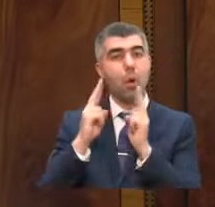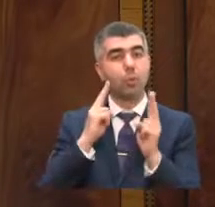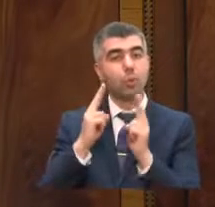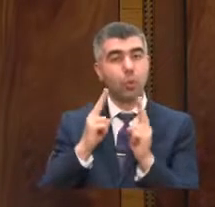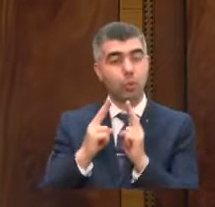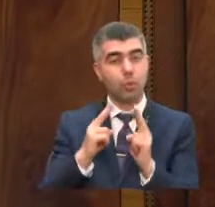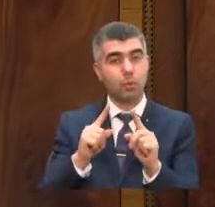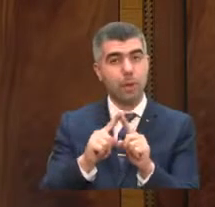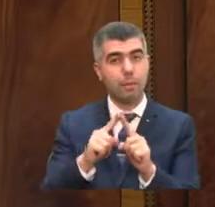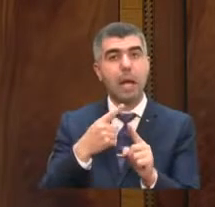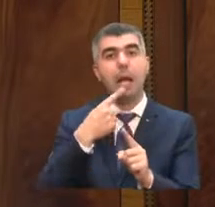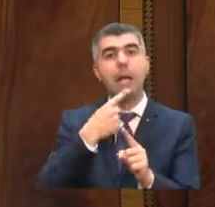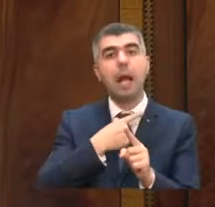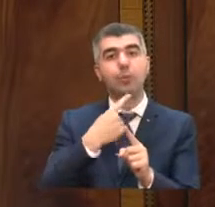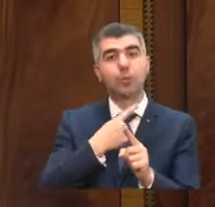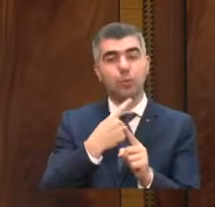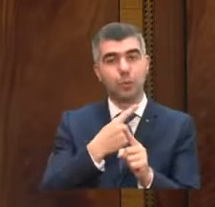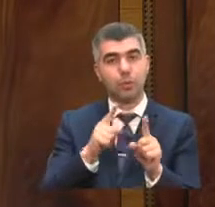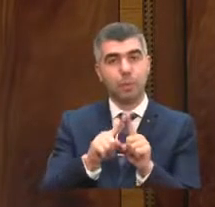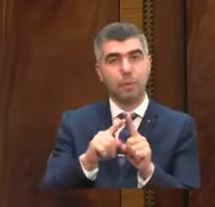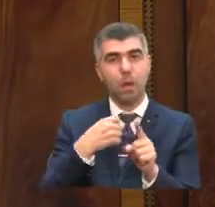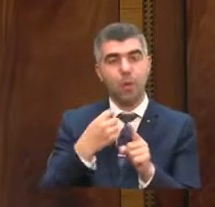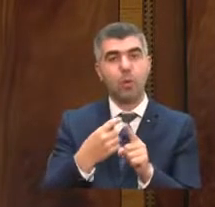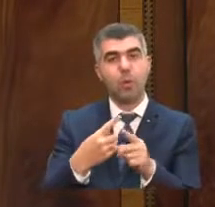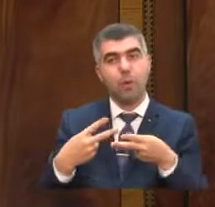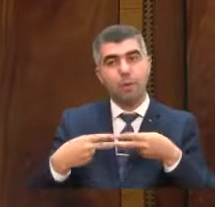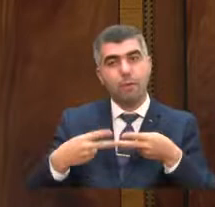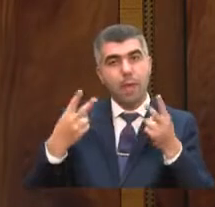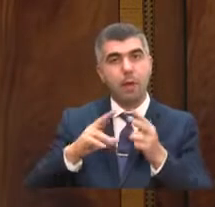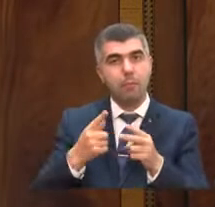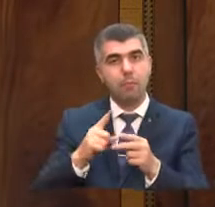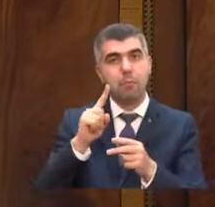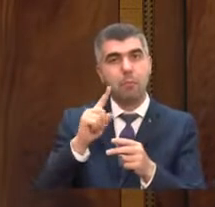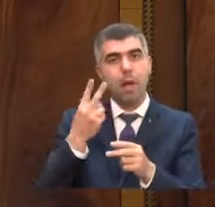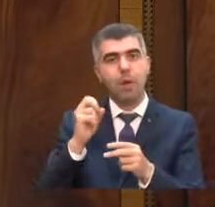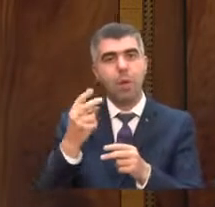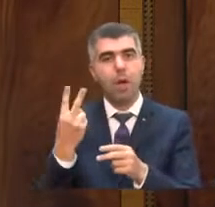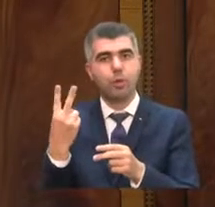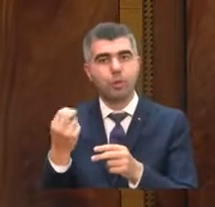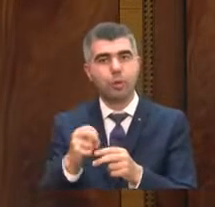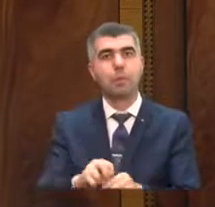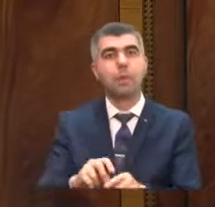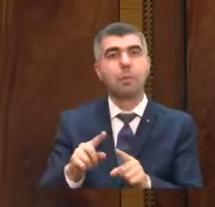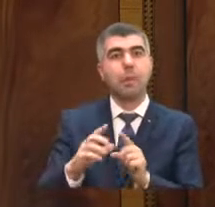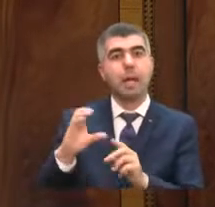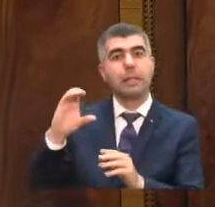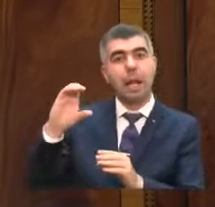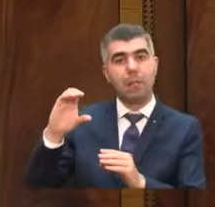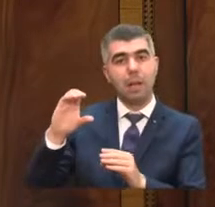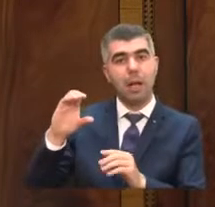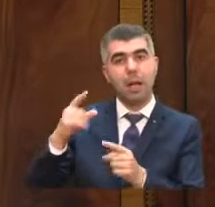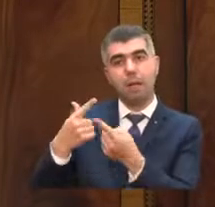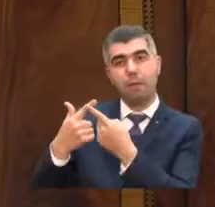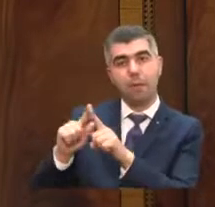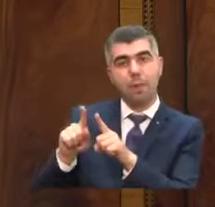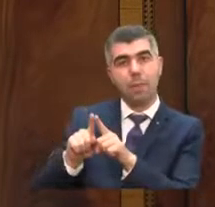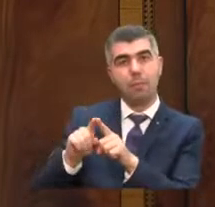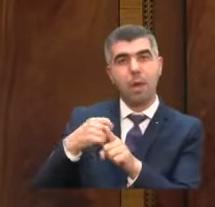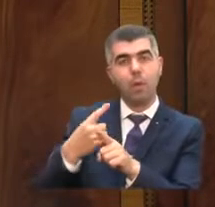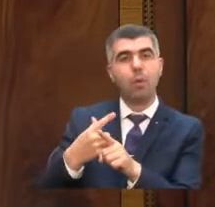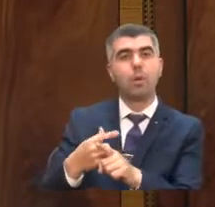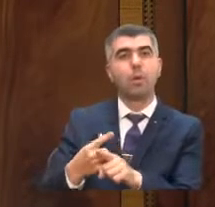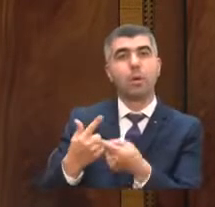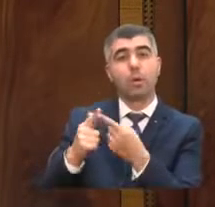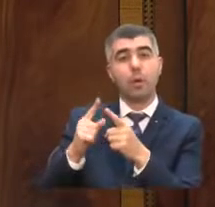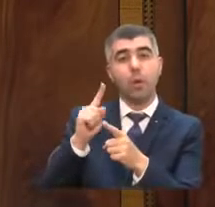غينطلق السنه المقبله 4.6 مليار ديال الدرهم 105 كيلومتر، طريق السير ديال الدار البيضاء تيتملي 2 مليار ديال الدرهم 29 كيلومتر